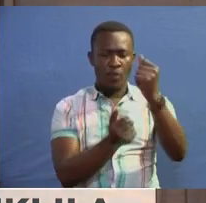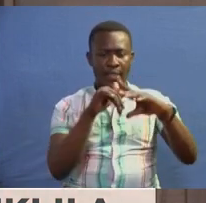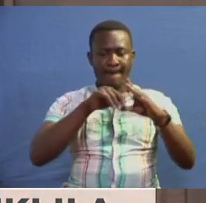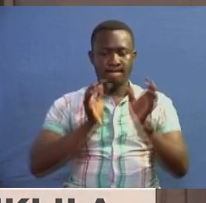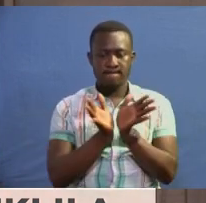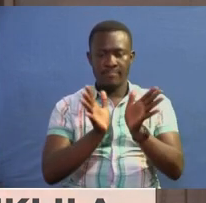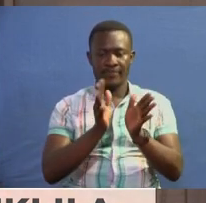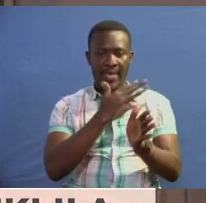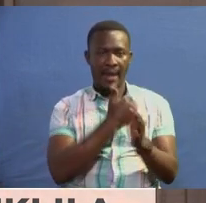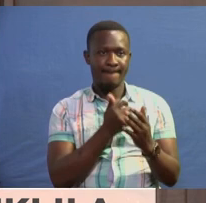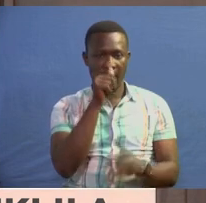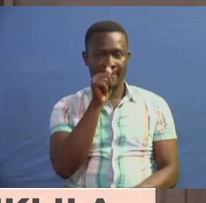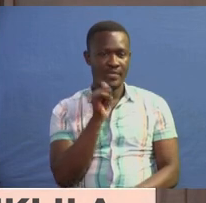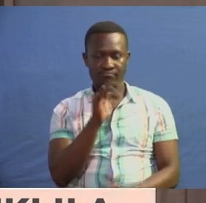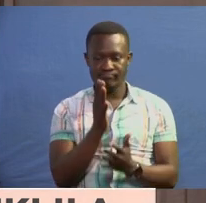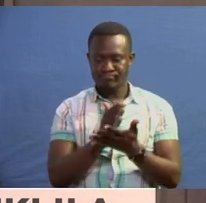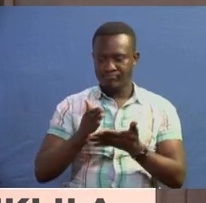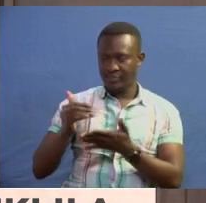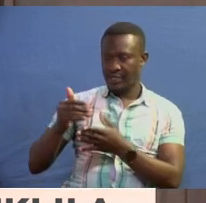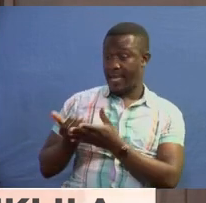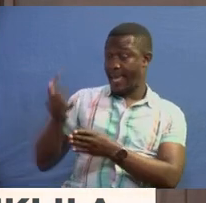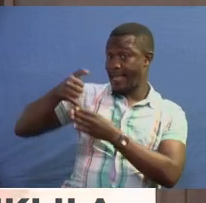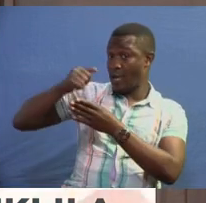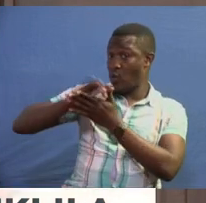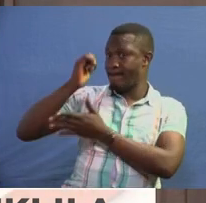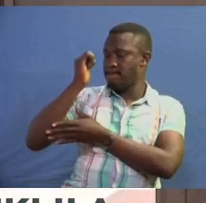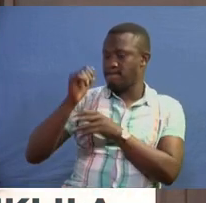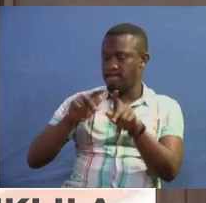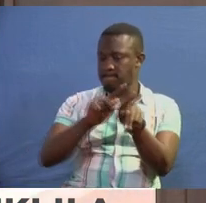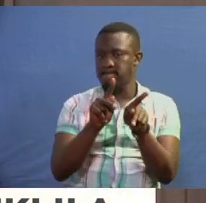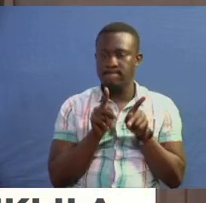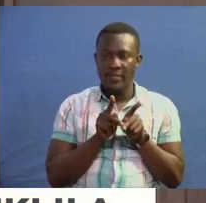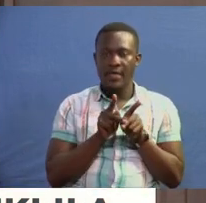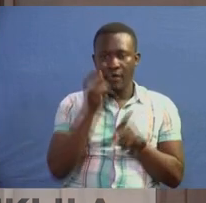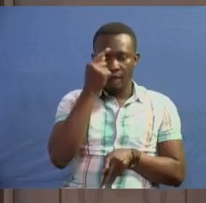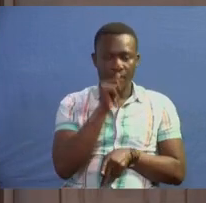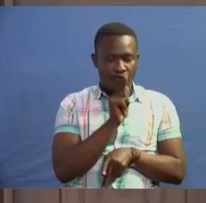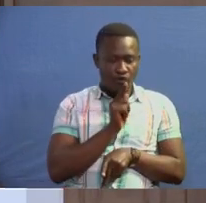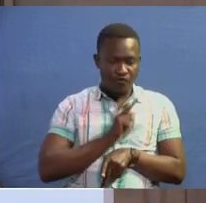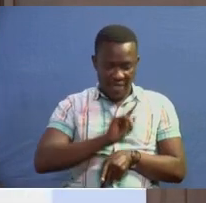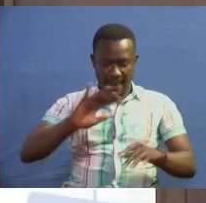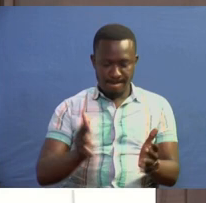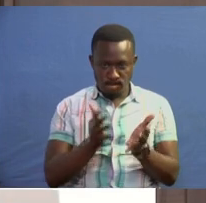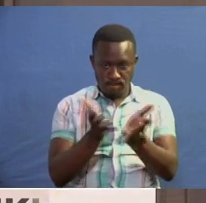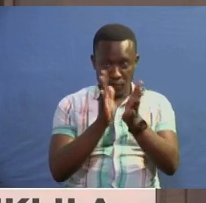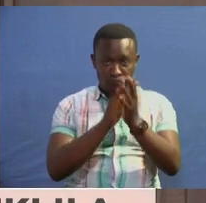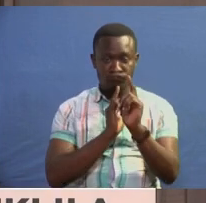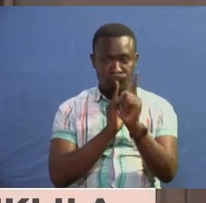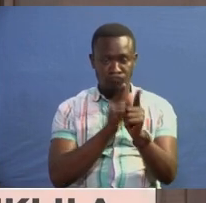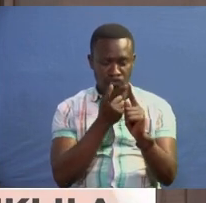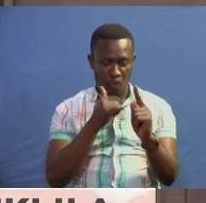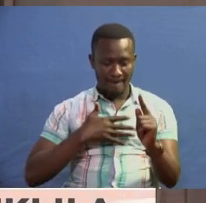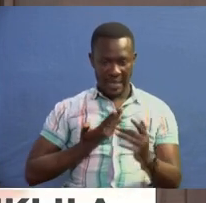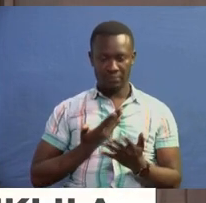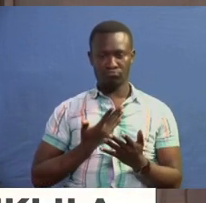public and private sectors, including political parties, for their encouraging response to